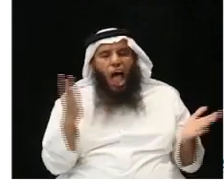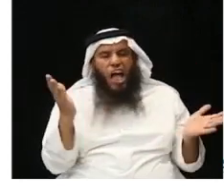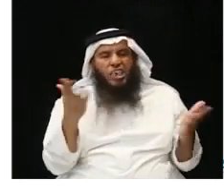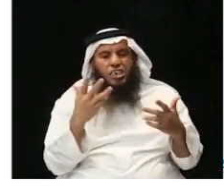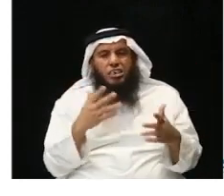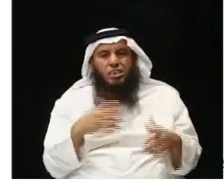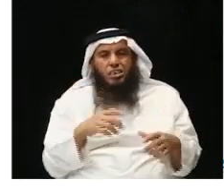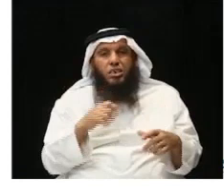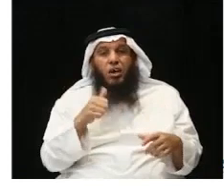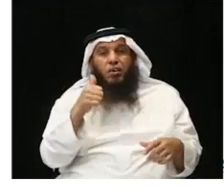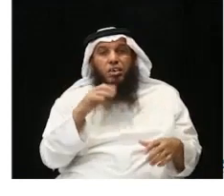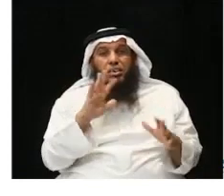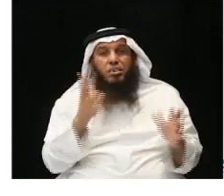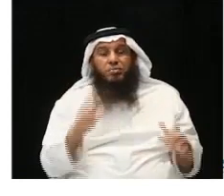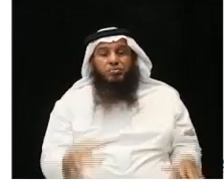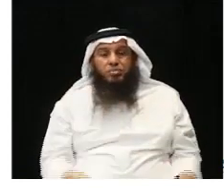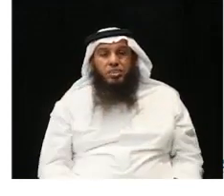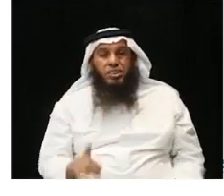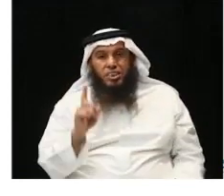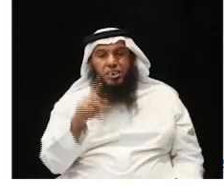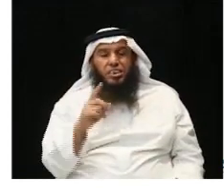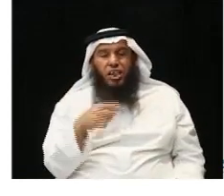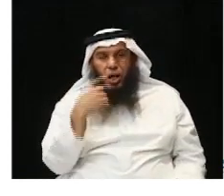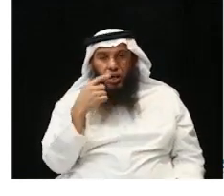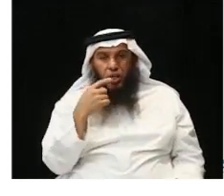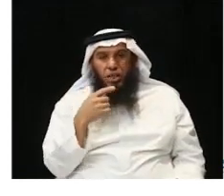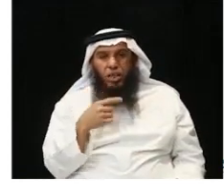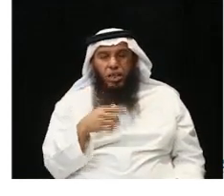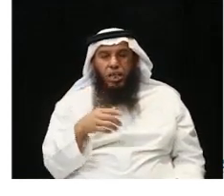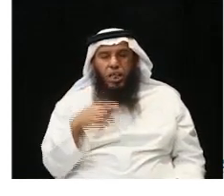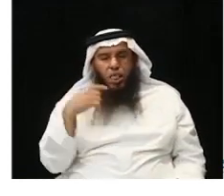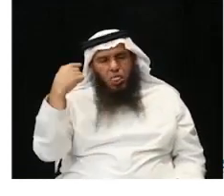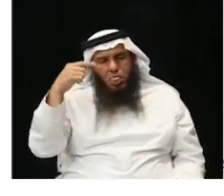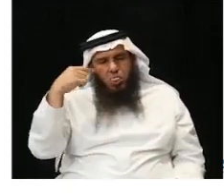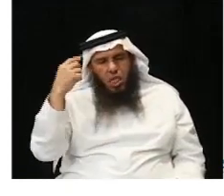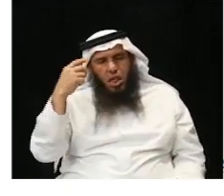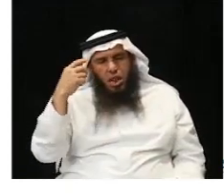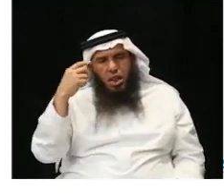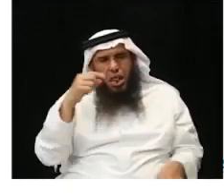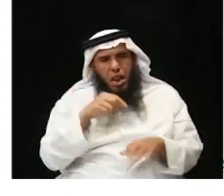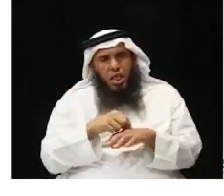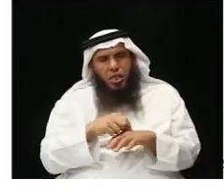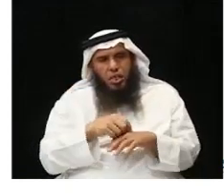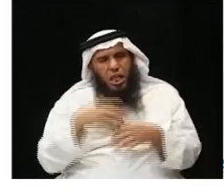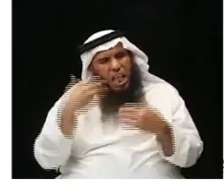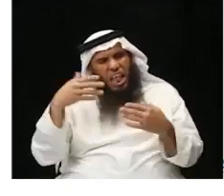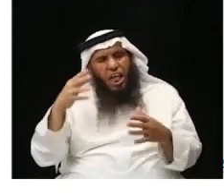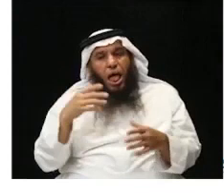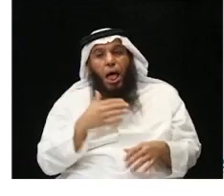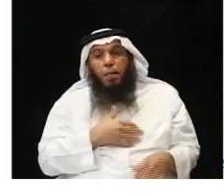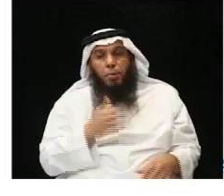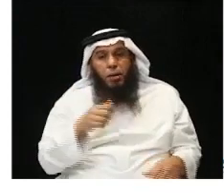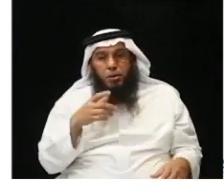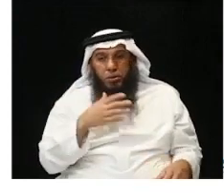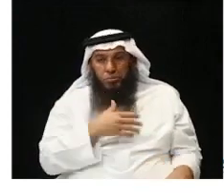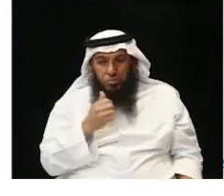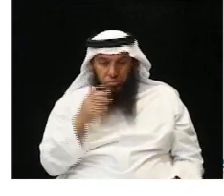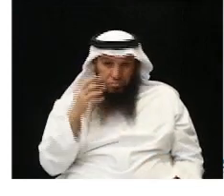كانوا يتميزون بها. ثم قال أحسب الناس أن يتركوا أن يقولوا آمنا وهم